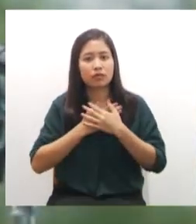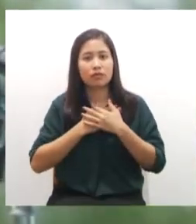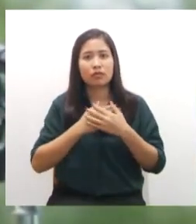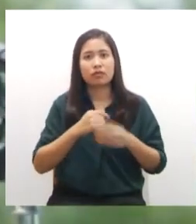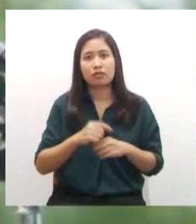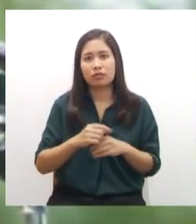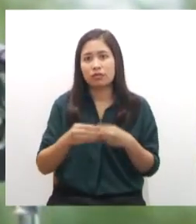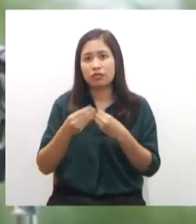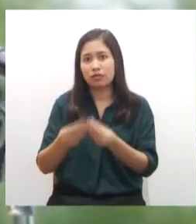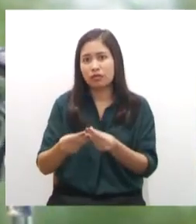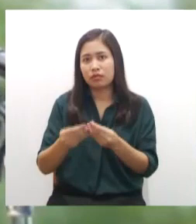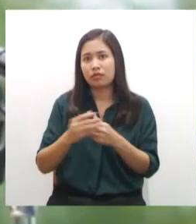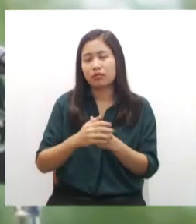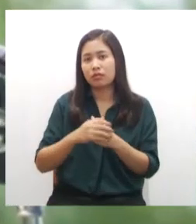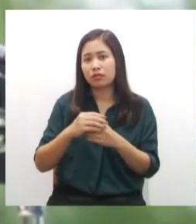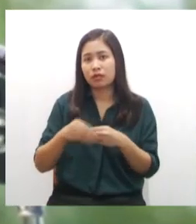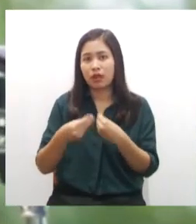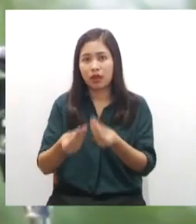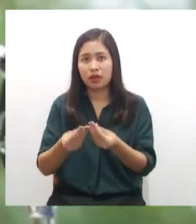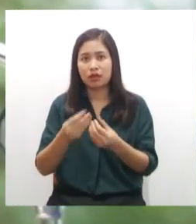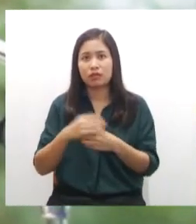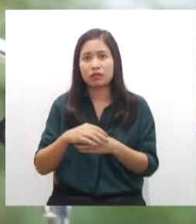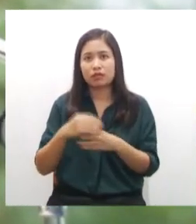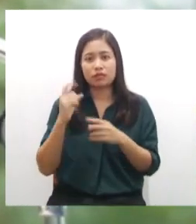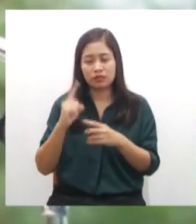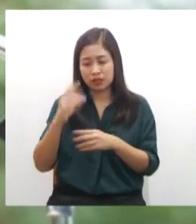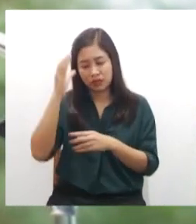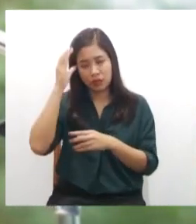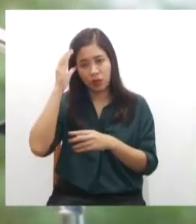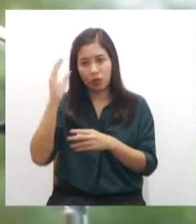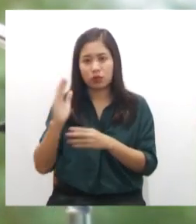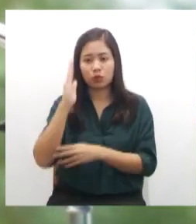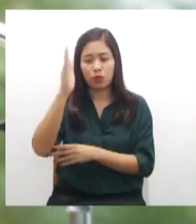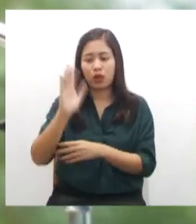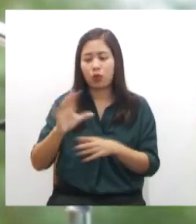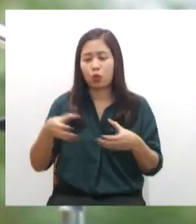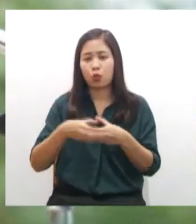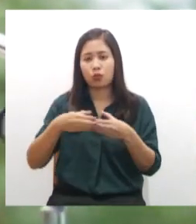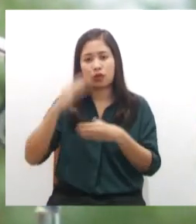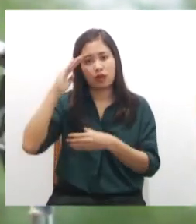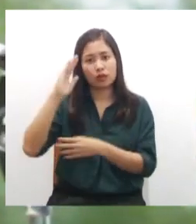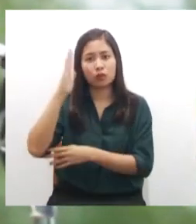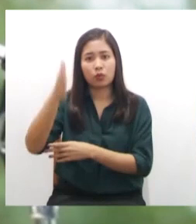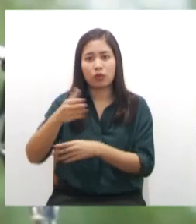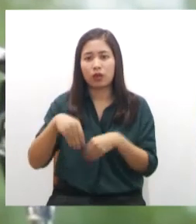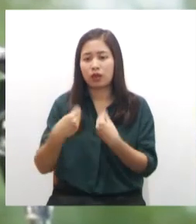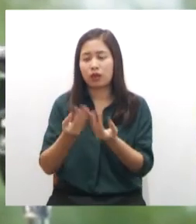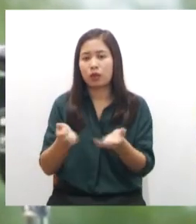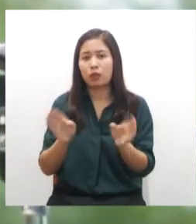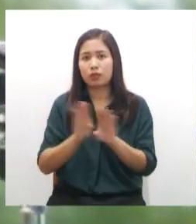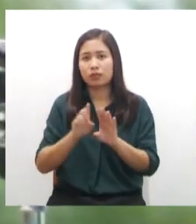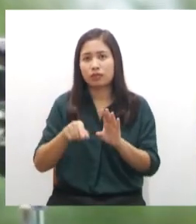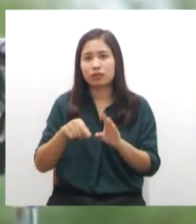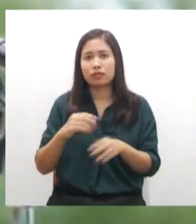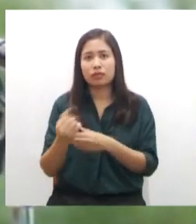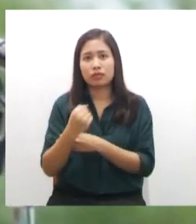ทธศักราช2503เป็นกำลังสำรองของกองทัพไทยภายใต้การควบคุมของหน่วยบัญชา